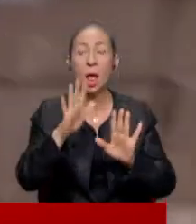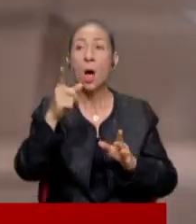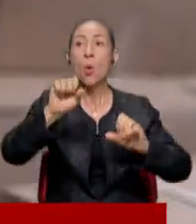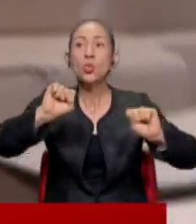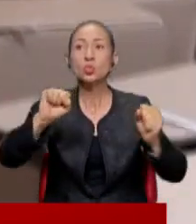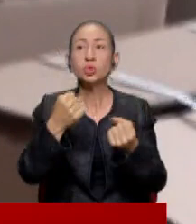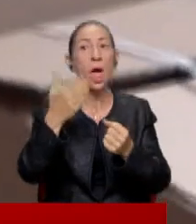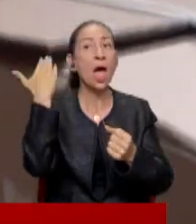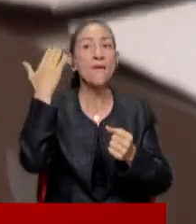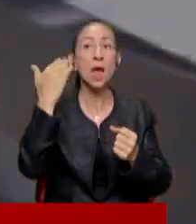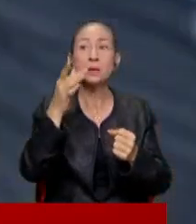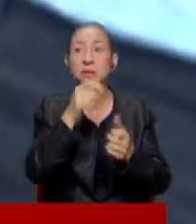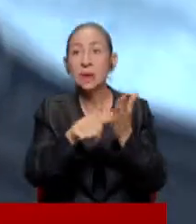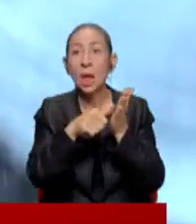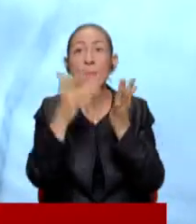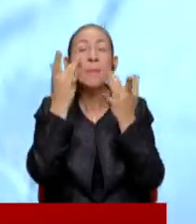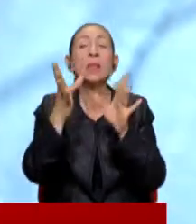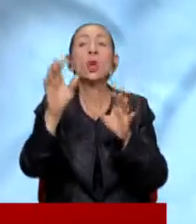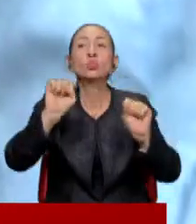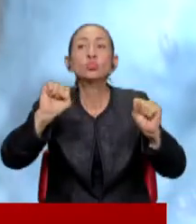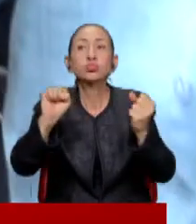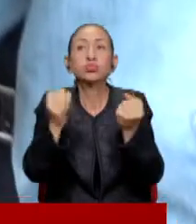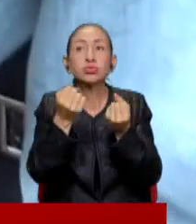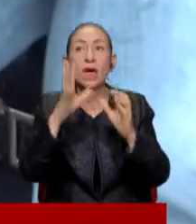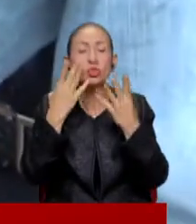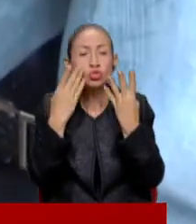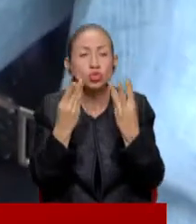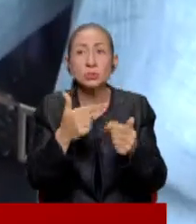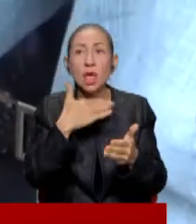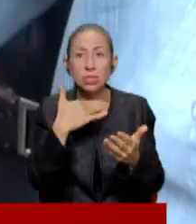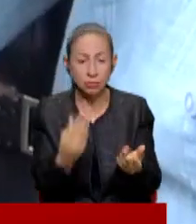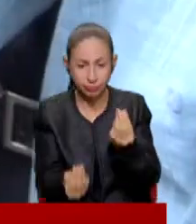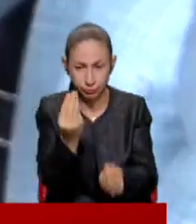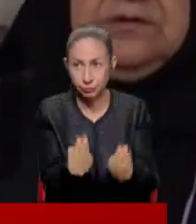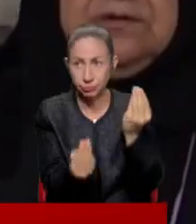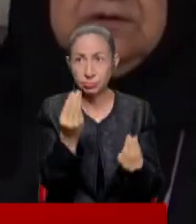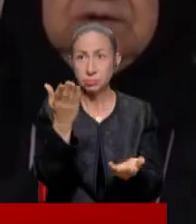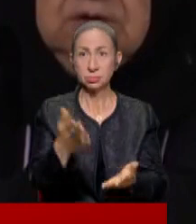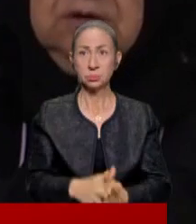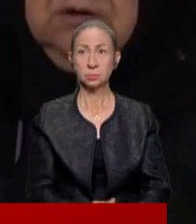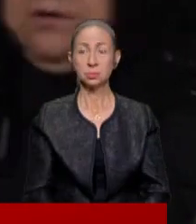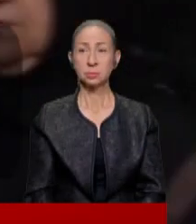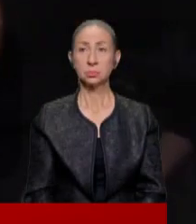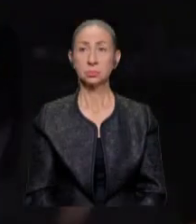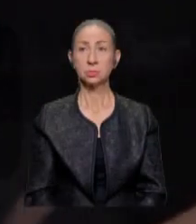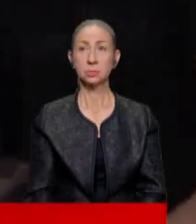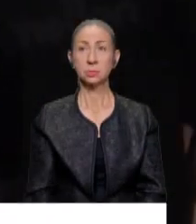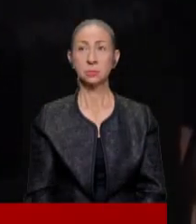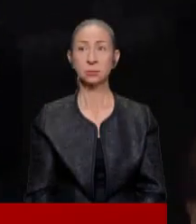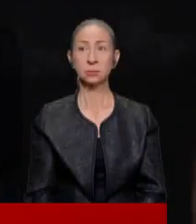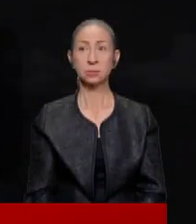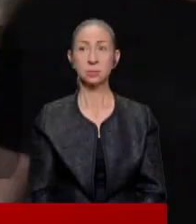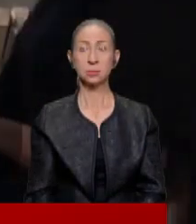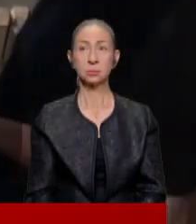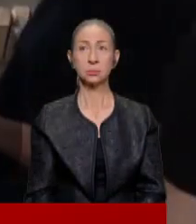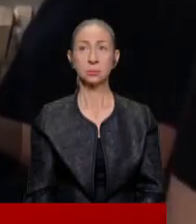iddialarına göre kesim tarihi belli olmayan dondurulmuş ya da çürümüş etle karşılaştılar. Kurban yeseyiz. Kestik,